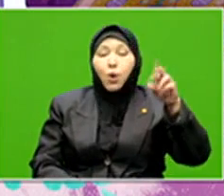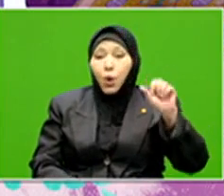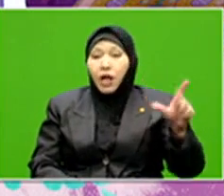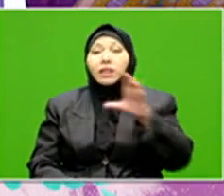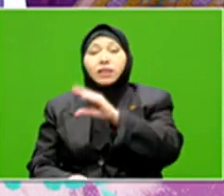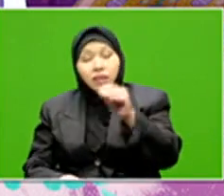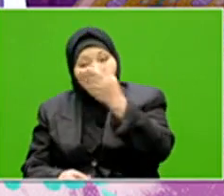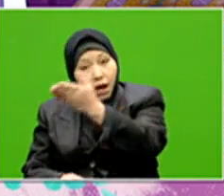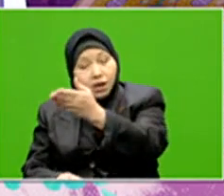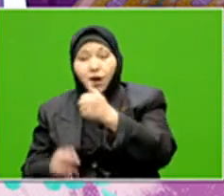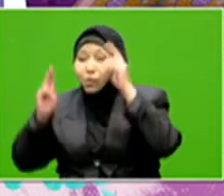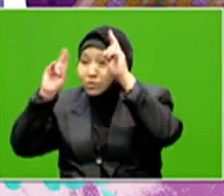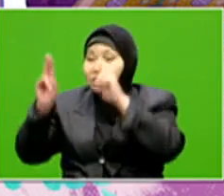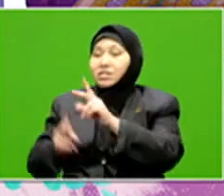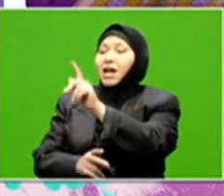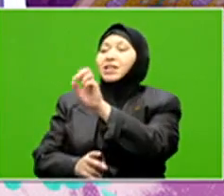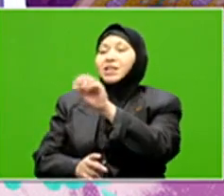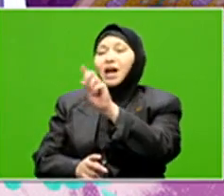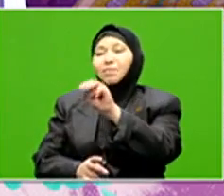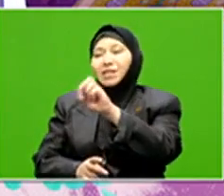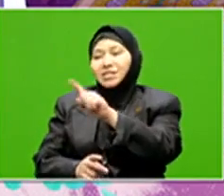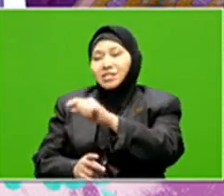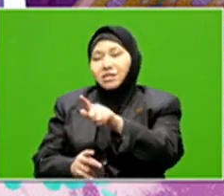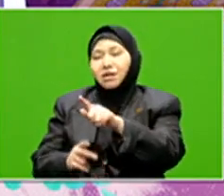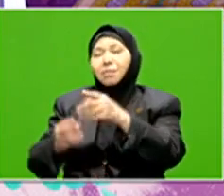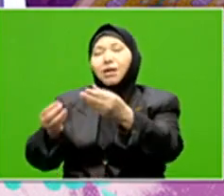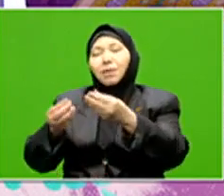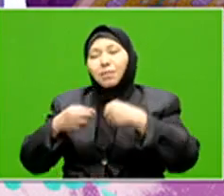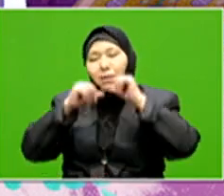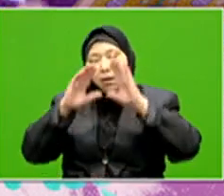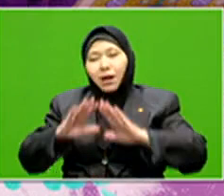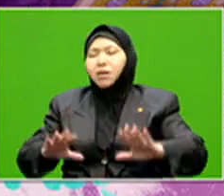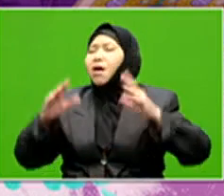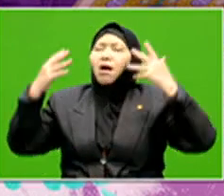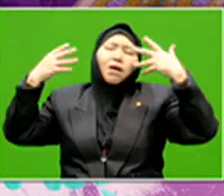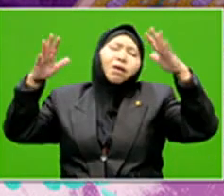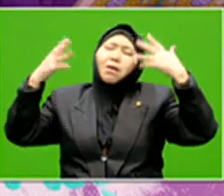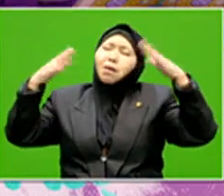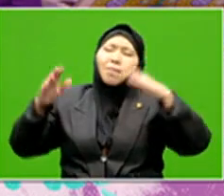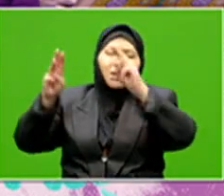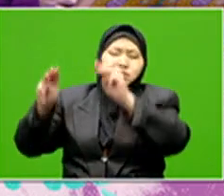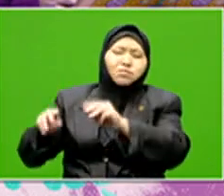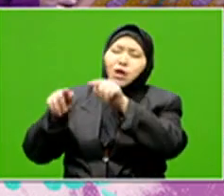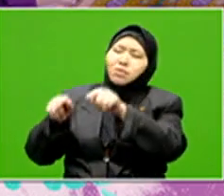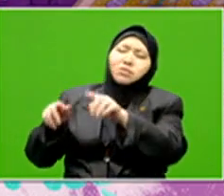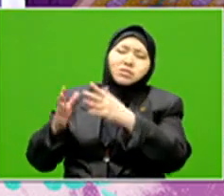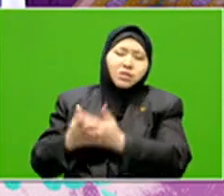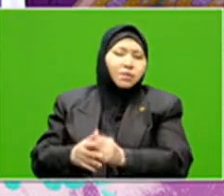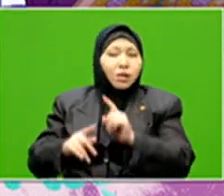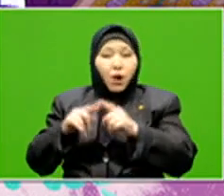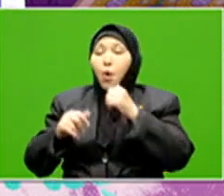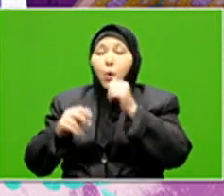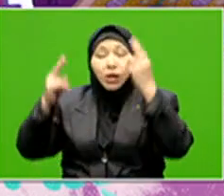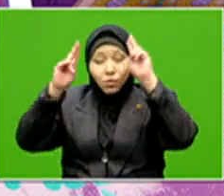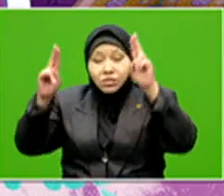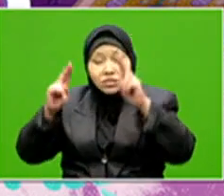Tarmizi yang saya ucapkan inilah merupakan kurniaan Allah kepada umat manusia yang hebat, masya-Allah, bukan setakat untuk ustaz tapi untuk